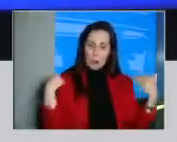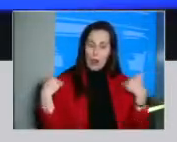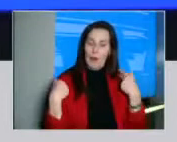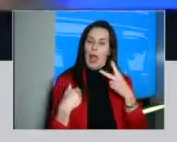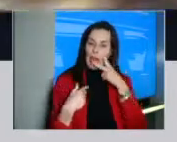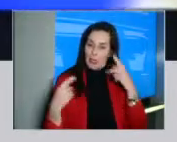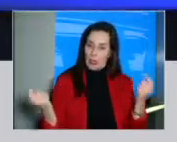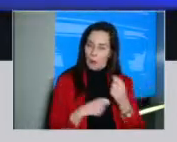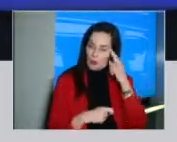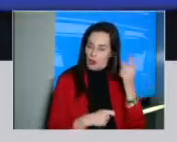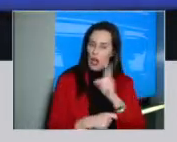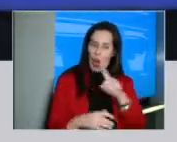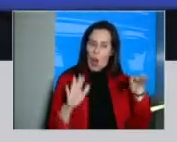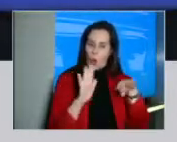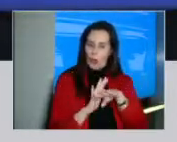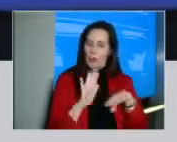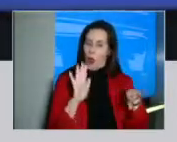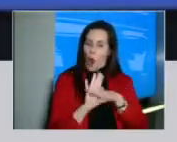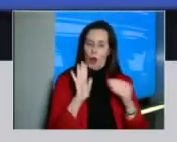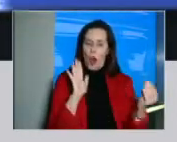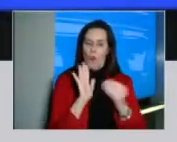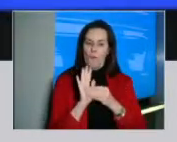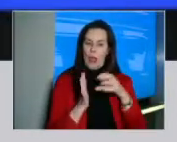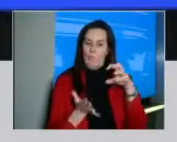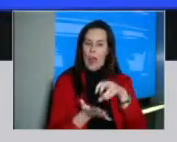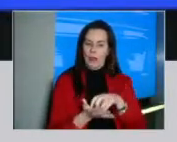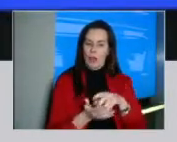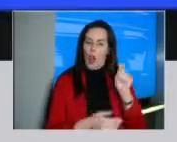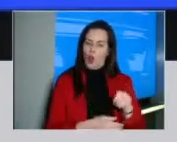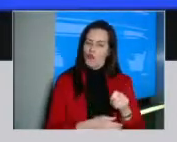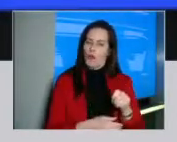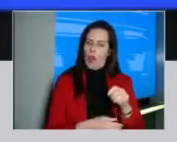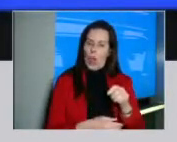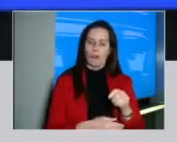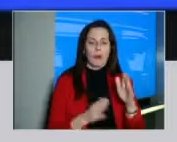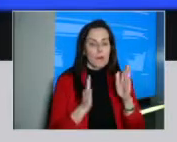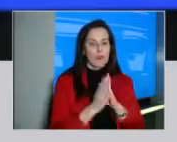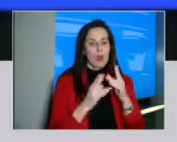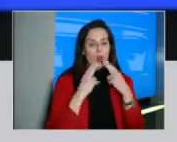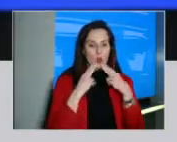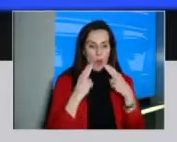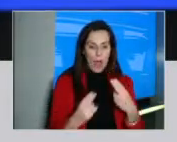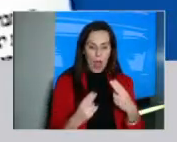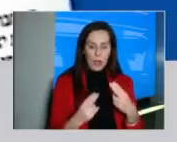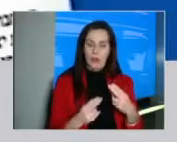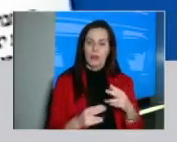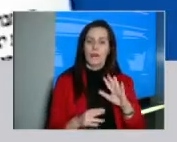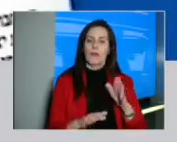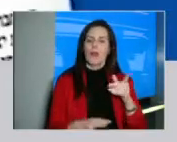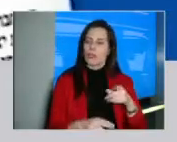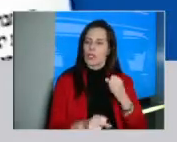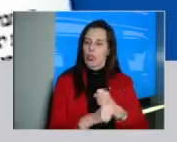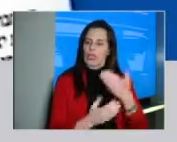ראיתי תעמולה שאני חושב שהיא לא חוקית, החוק מופיע באתר שלנו, השופט דן בעתירה, מבקש את תגובת הצד השני, וככל הנדרש מוציא